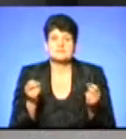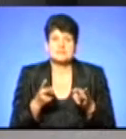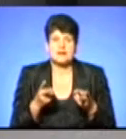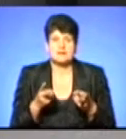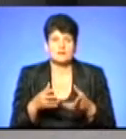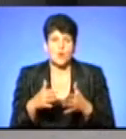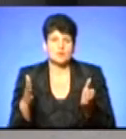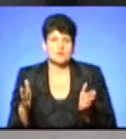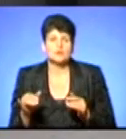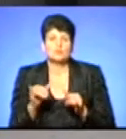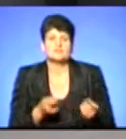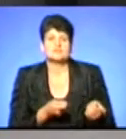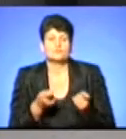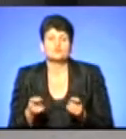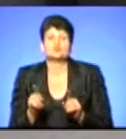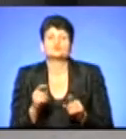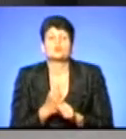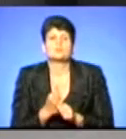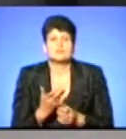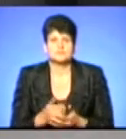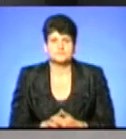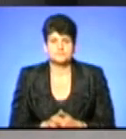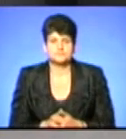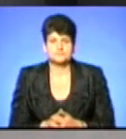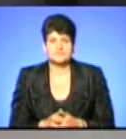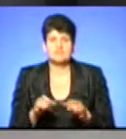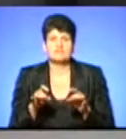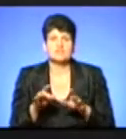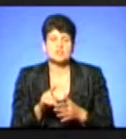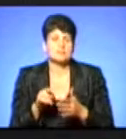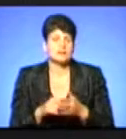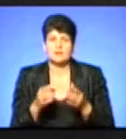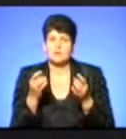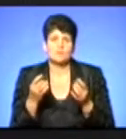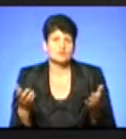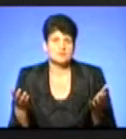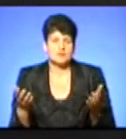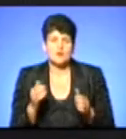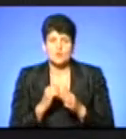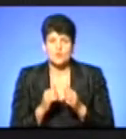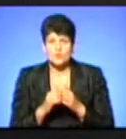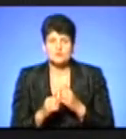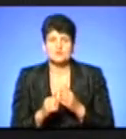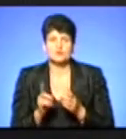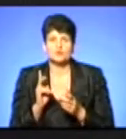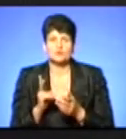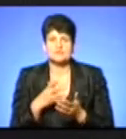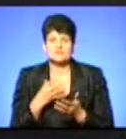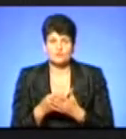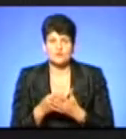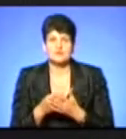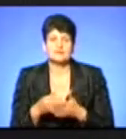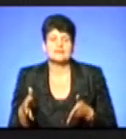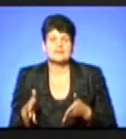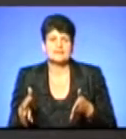контейнери, вивозити кудись. Що робити? Значить, вирішення питання дуже просте. Кожен, хто на своїй ділянці позбирав